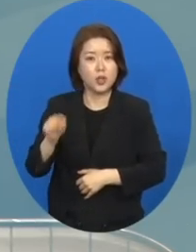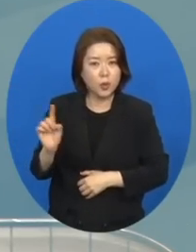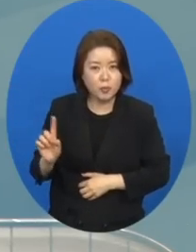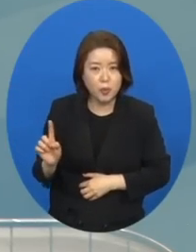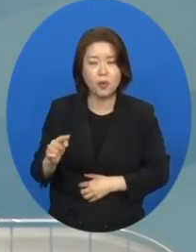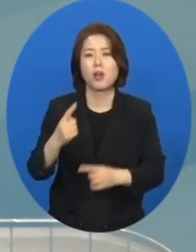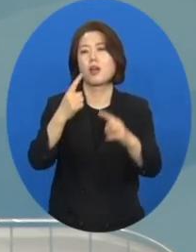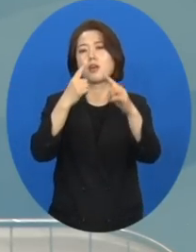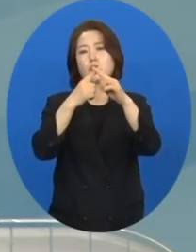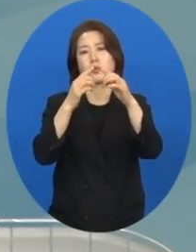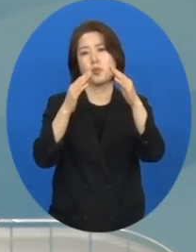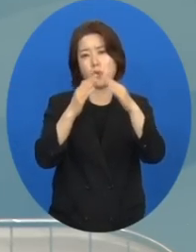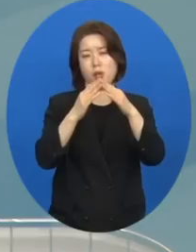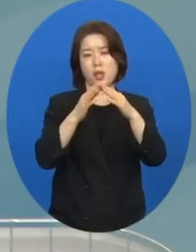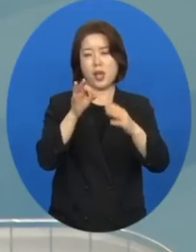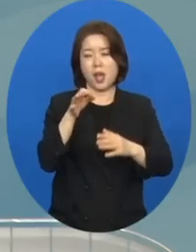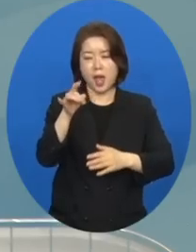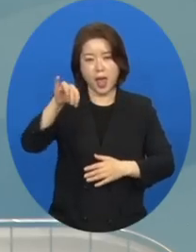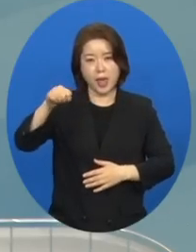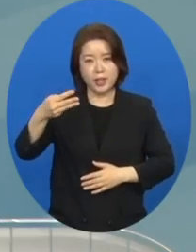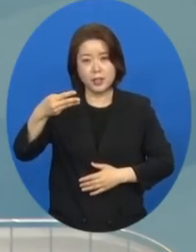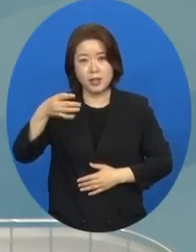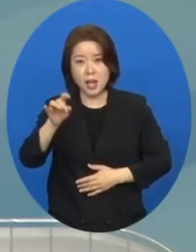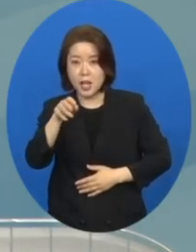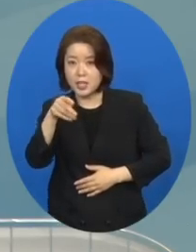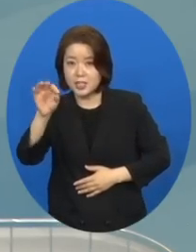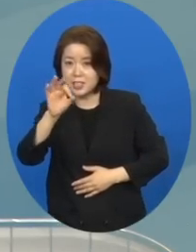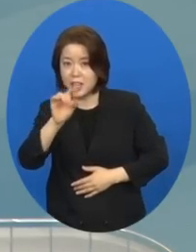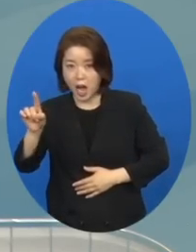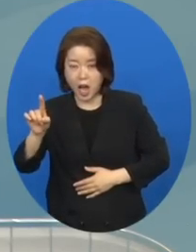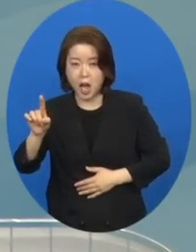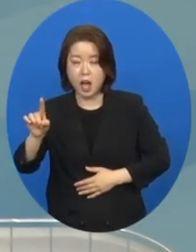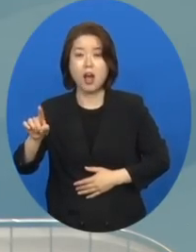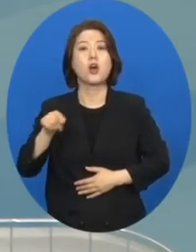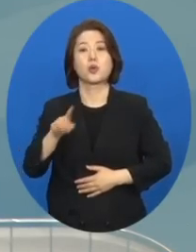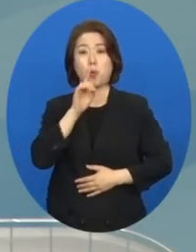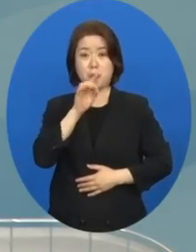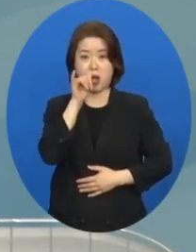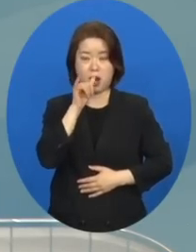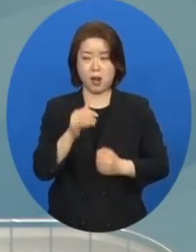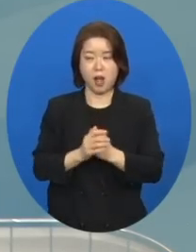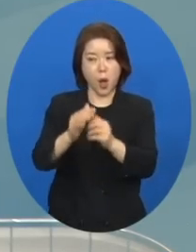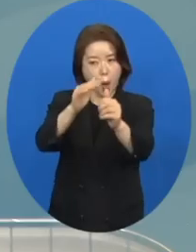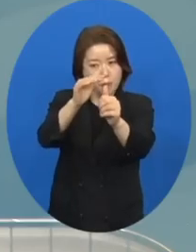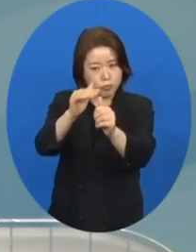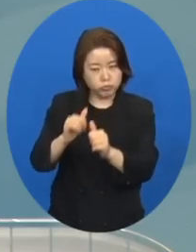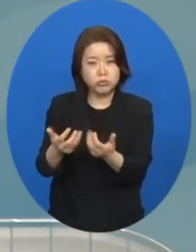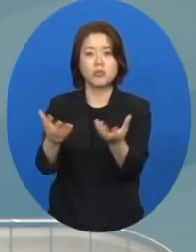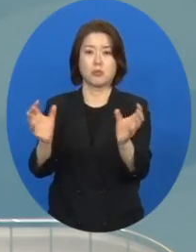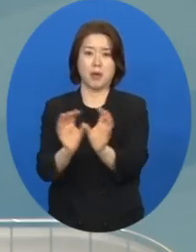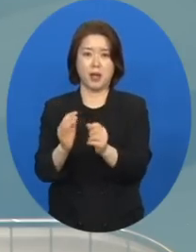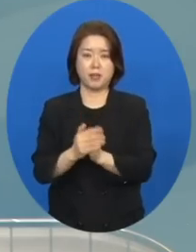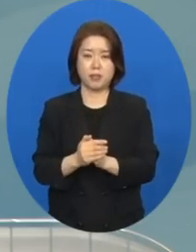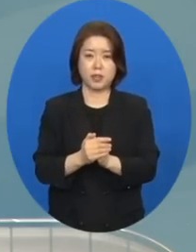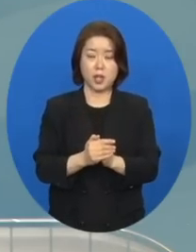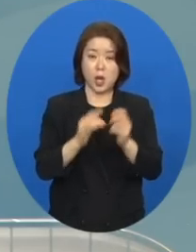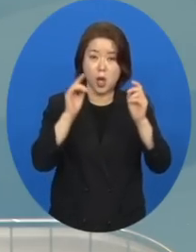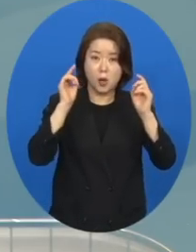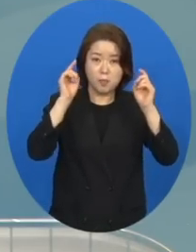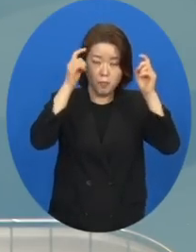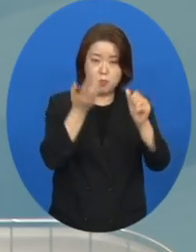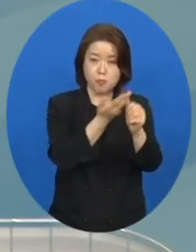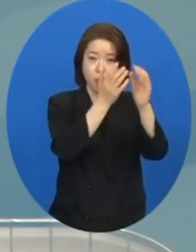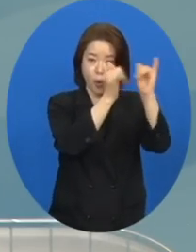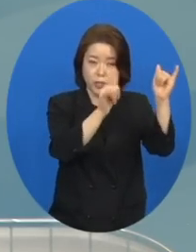것입니다 이 클레시아 교회 라는 헬라어는 요 불을 받은 무리들이 줘 한 목자 안에 유대인